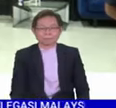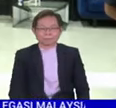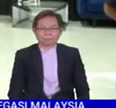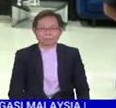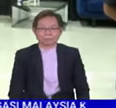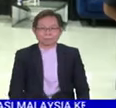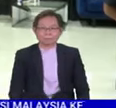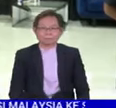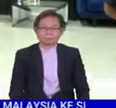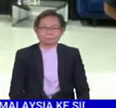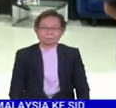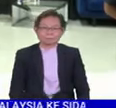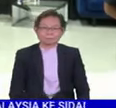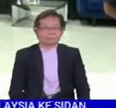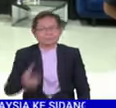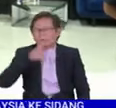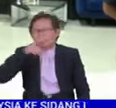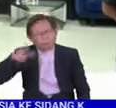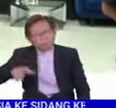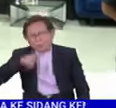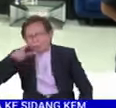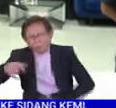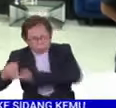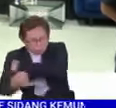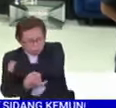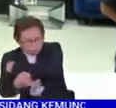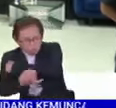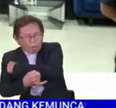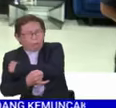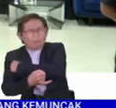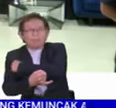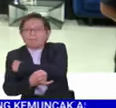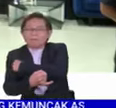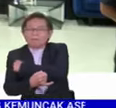Tidak menimbulkan provokasi kepada mana-mana pihak